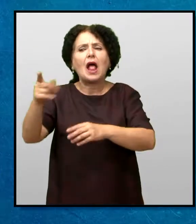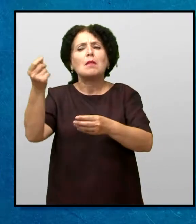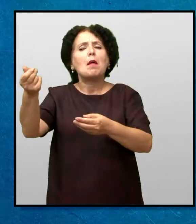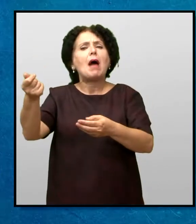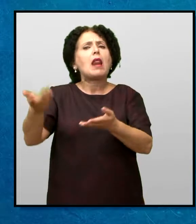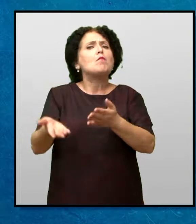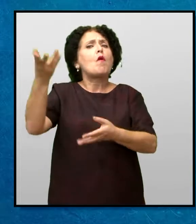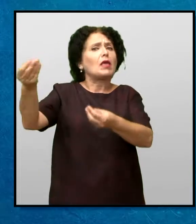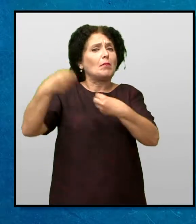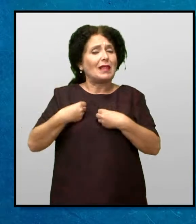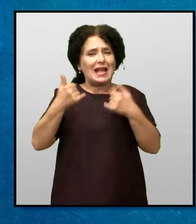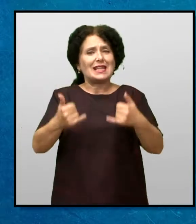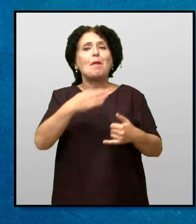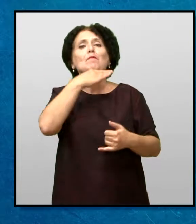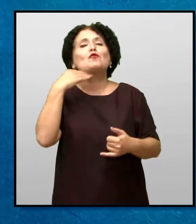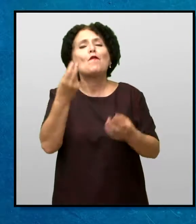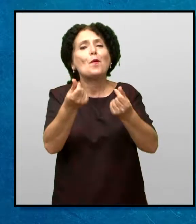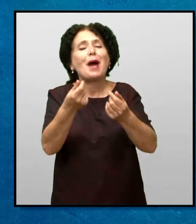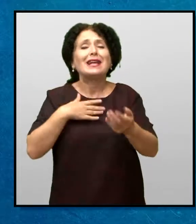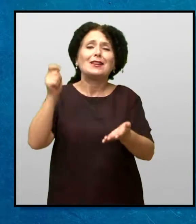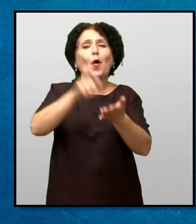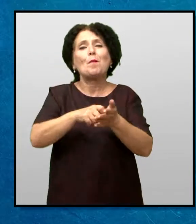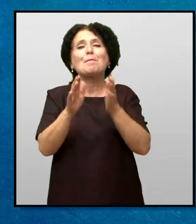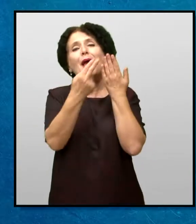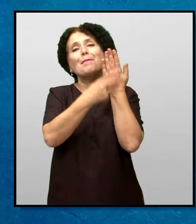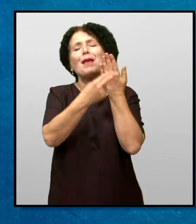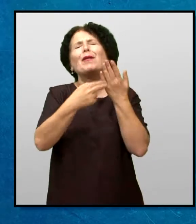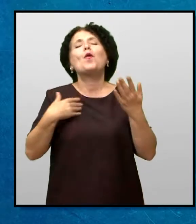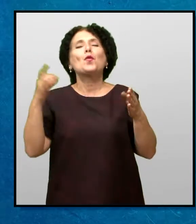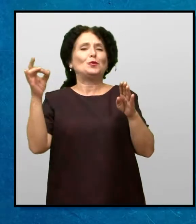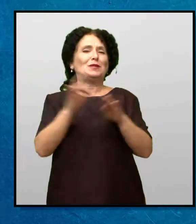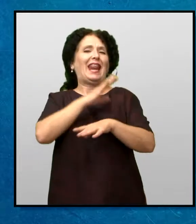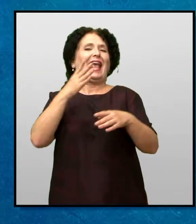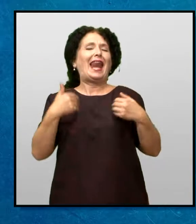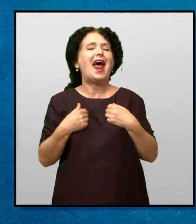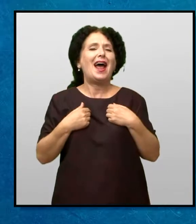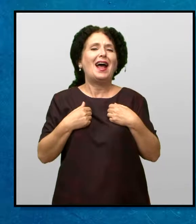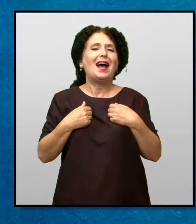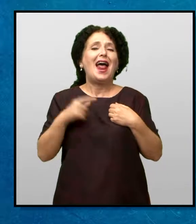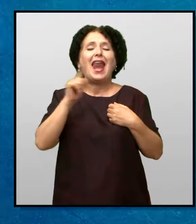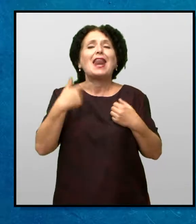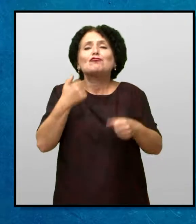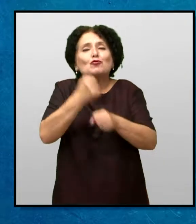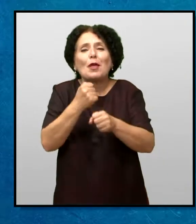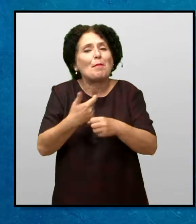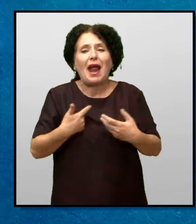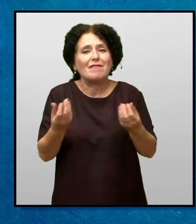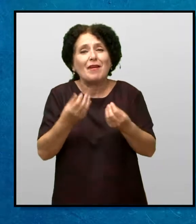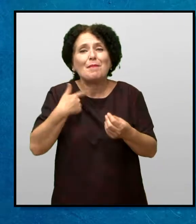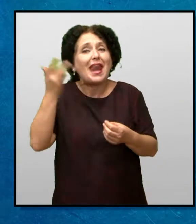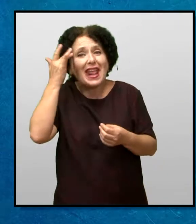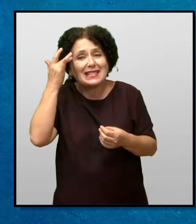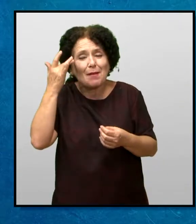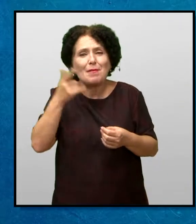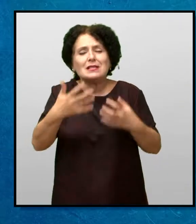очекував Сега имам доволно пари да се купам Библија Толку сум срекна Што просто не знам што да правам